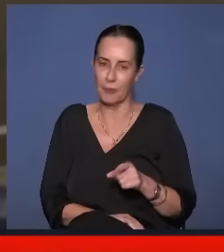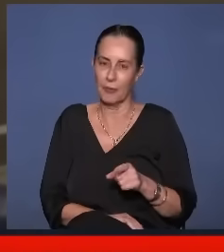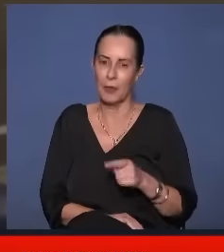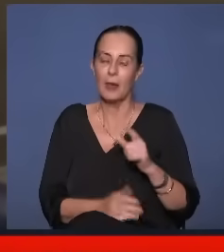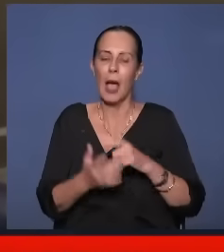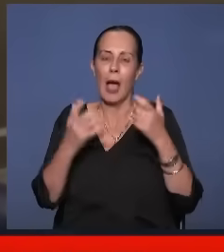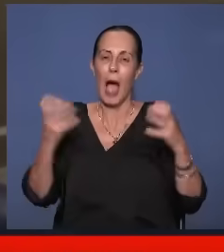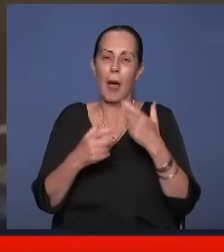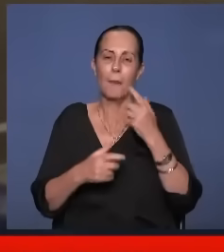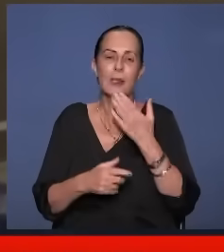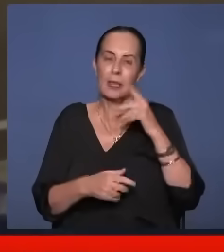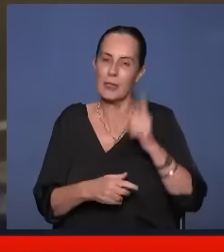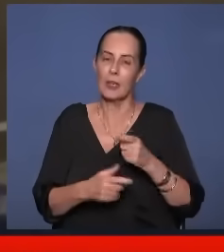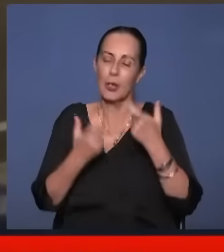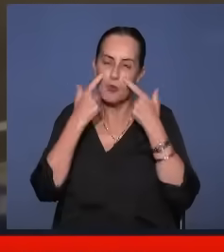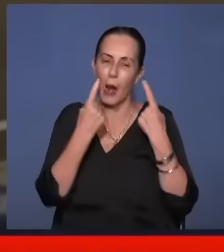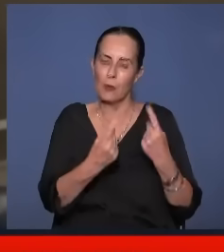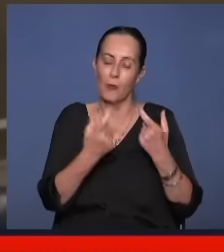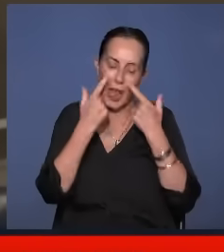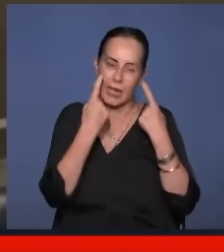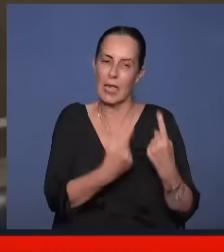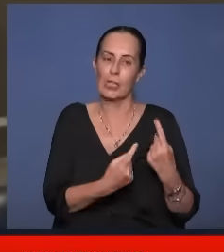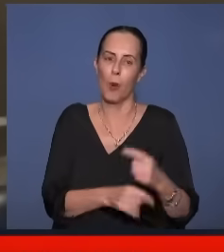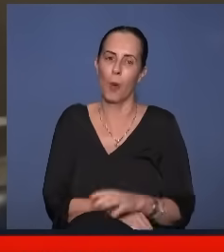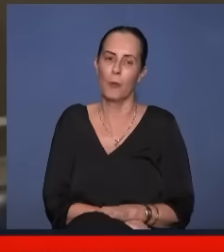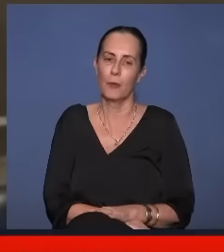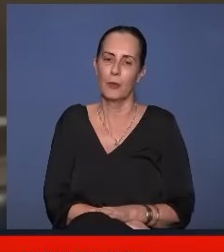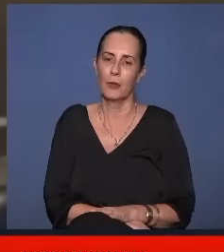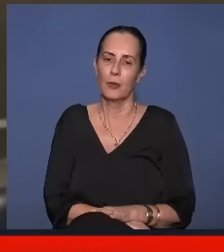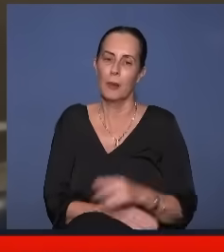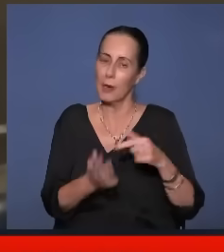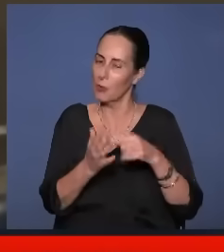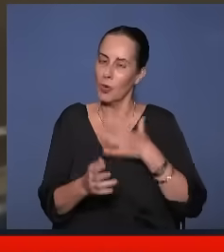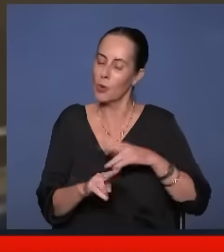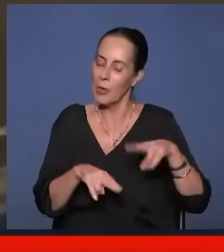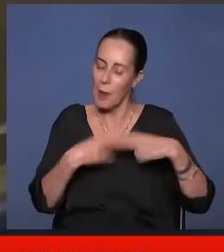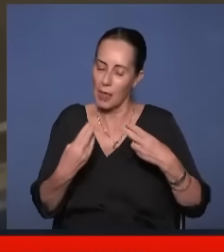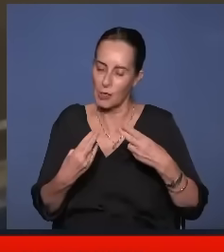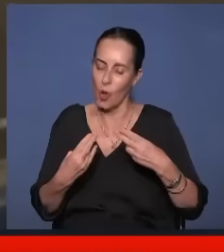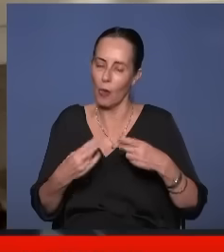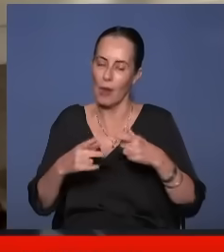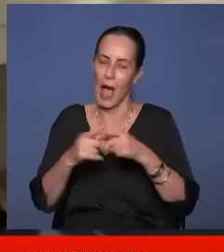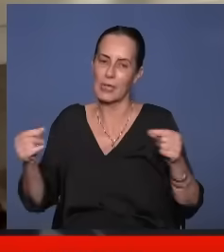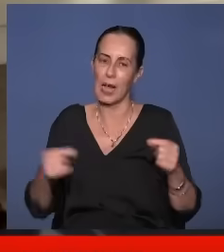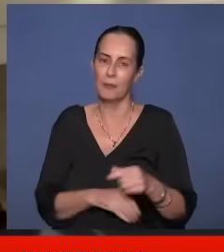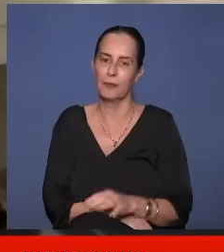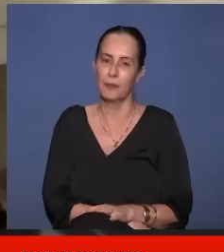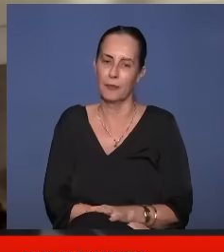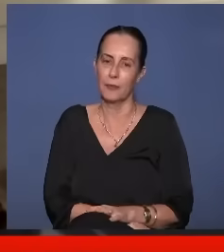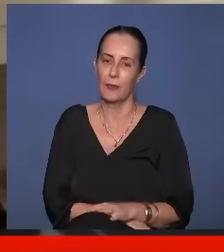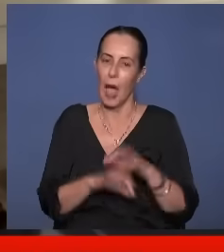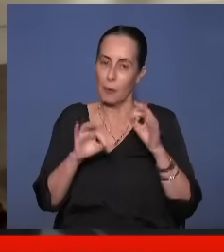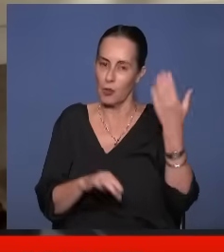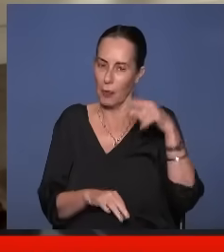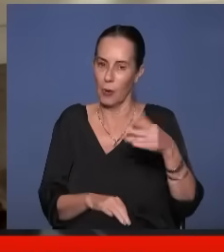ישראל צריך לשמור על עצמו ולהגן על עצמו, ומהסיבה הזאת אנחנו רוצים לחזור לחבל עזה. המציאות שם